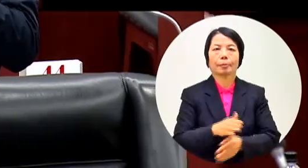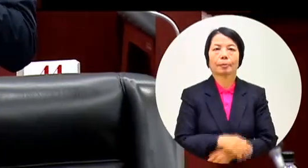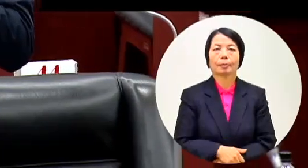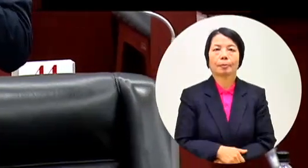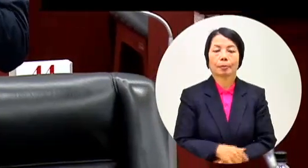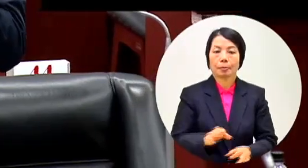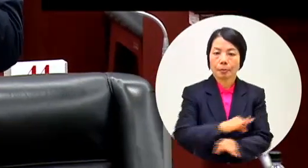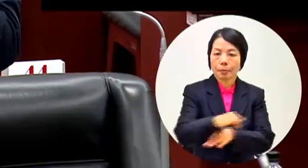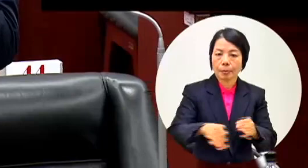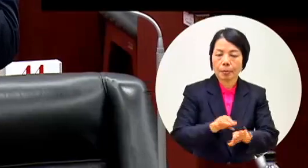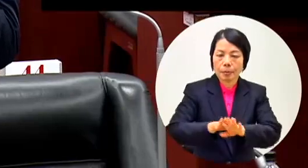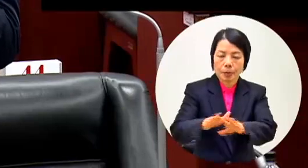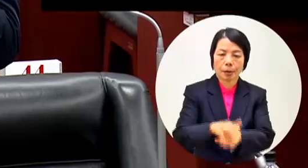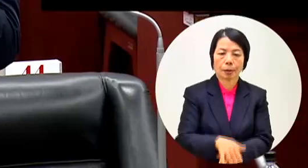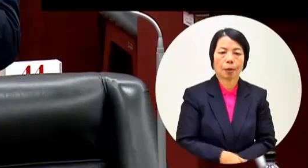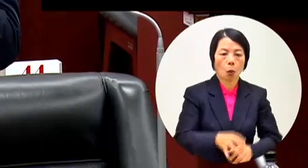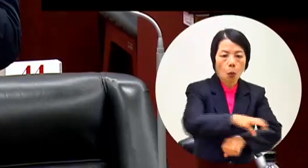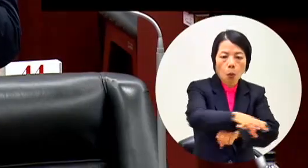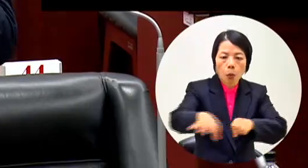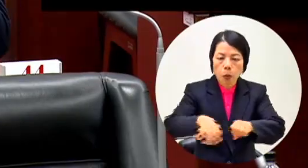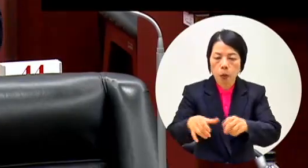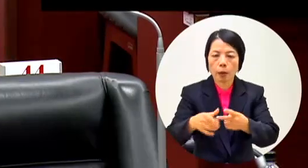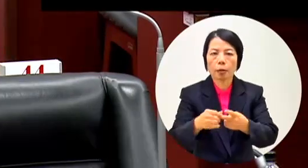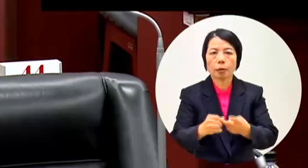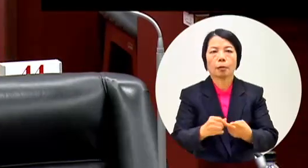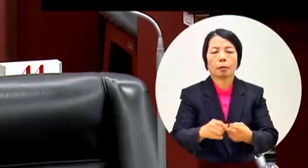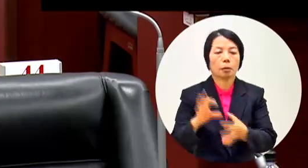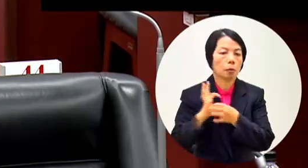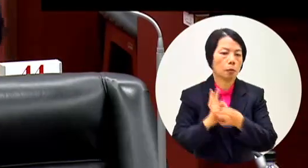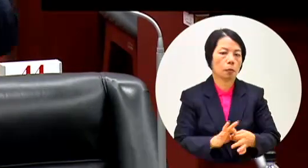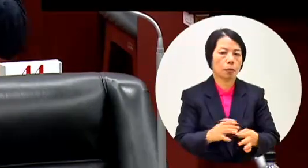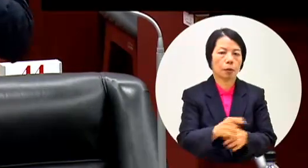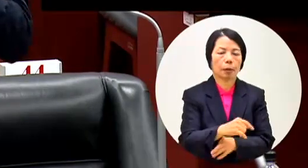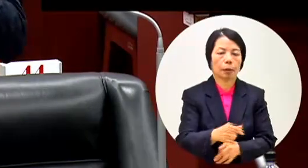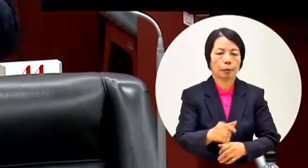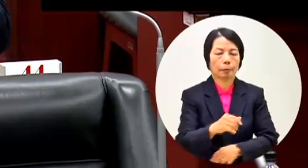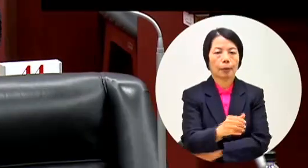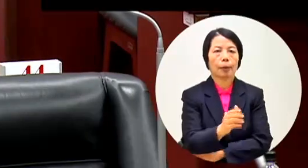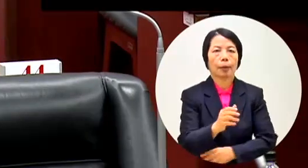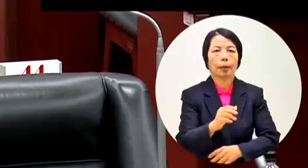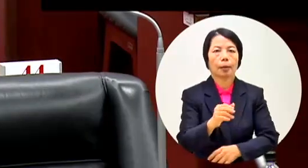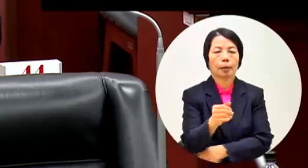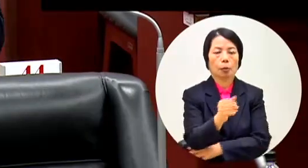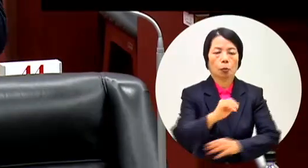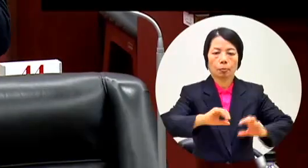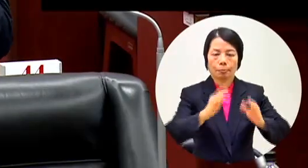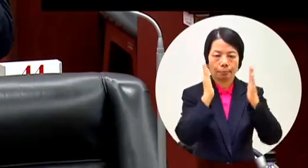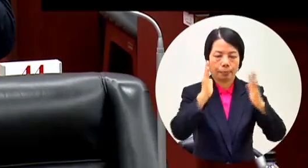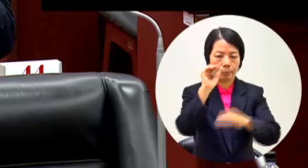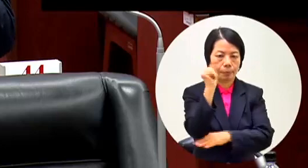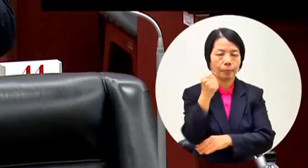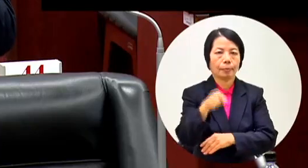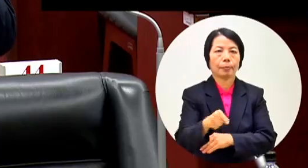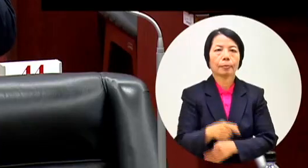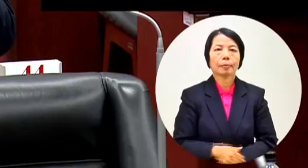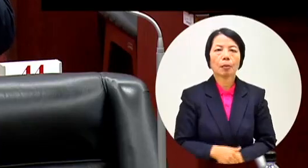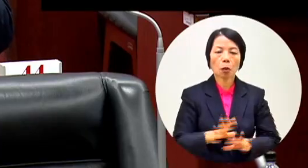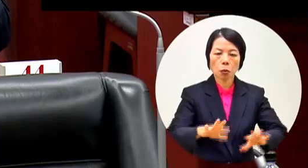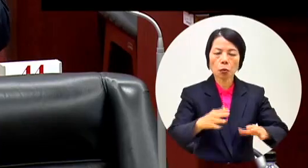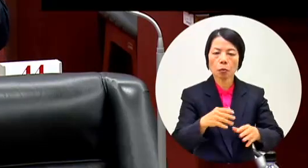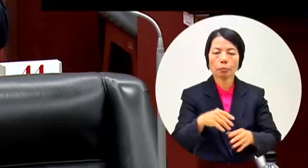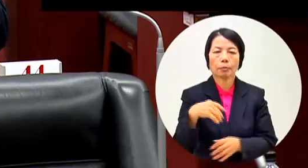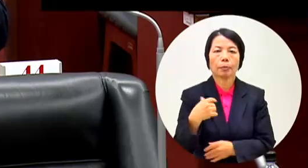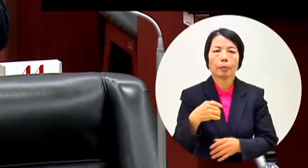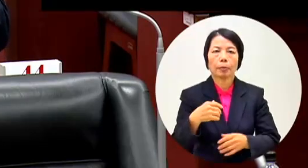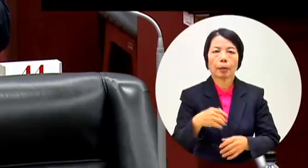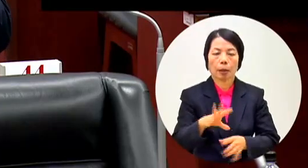会正义都要同时兼顾。第一个，不是说100间，我说排队要来高雄市来拜访，大家不用